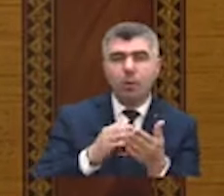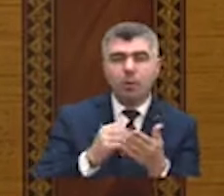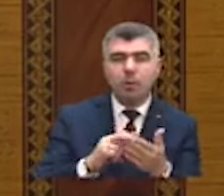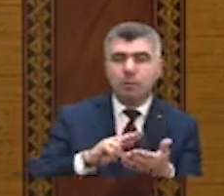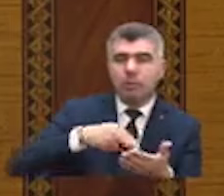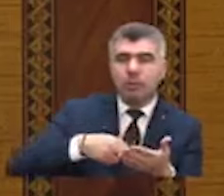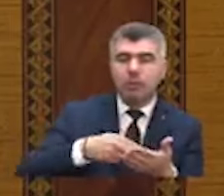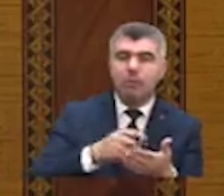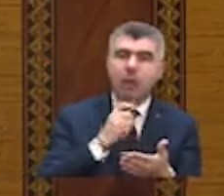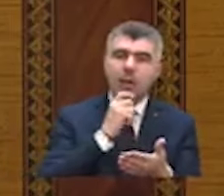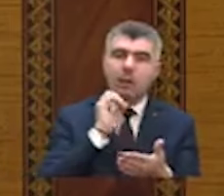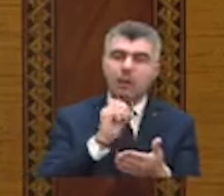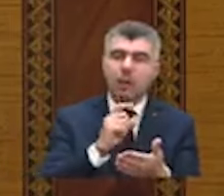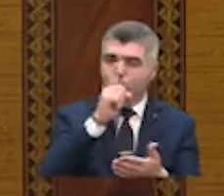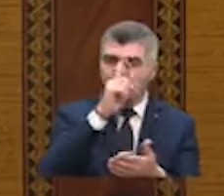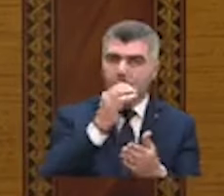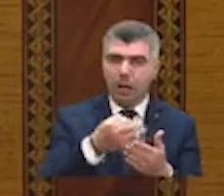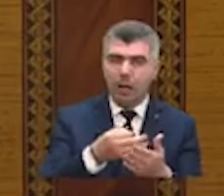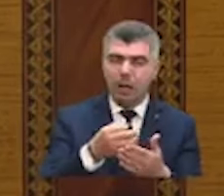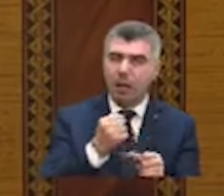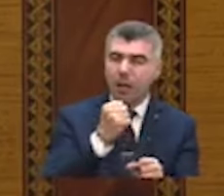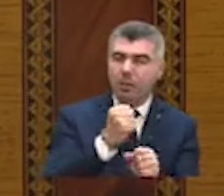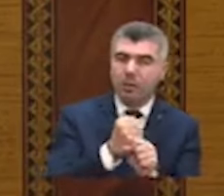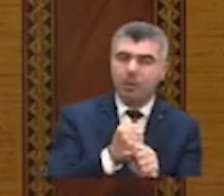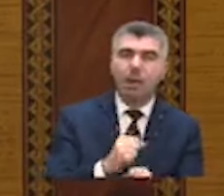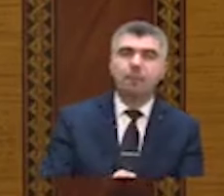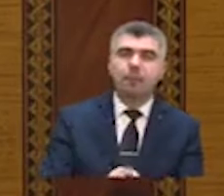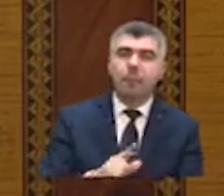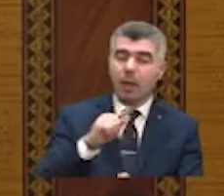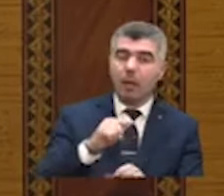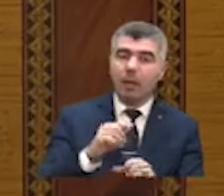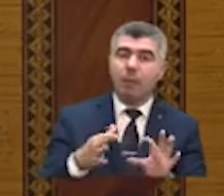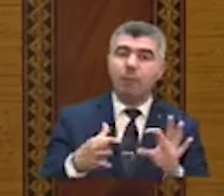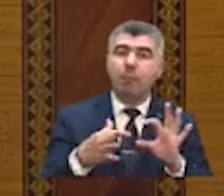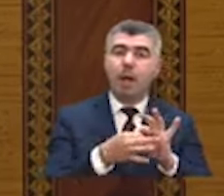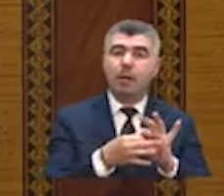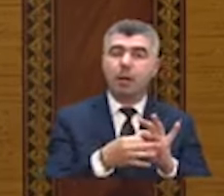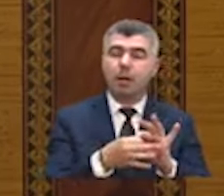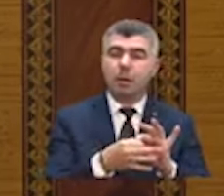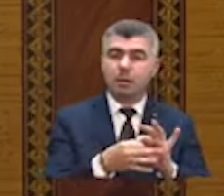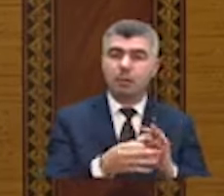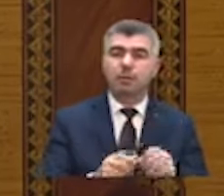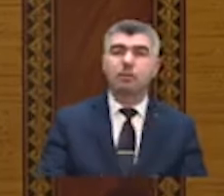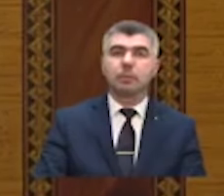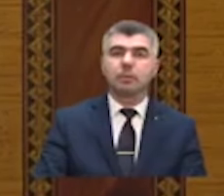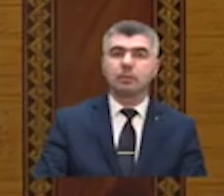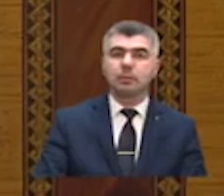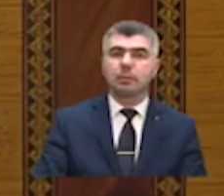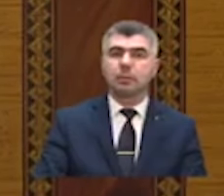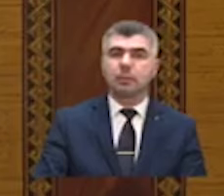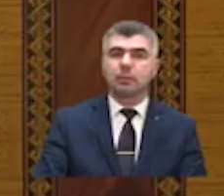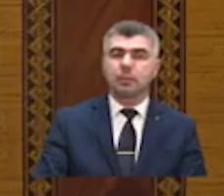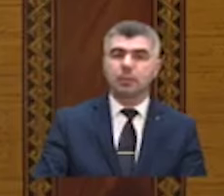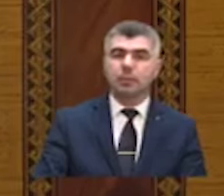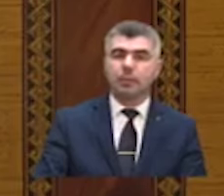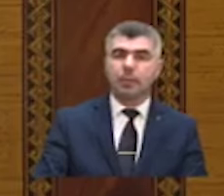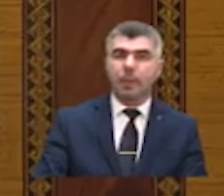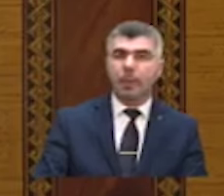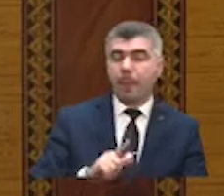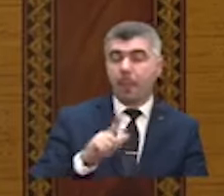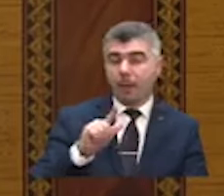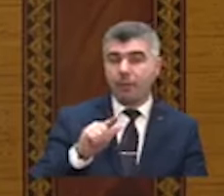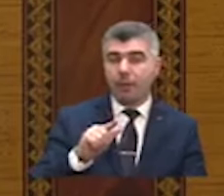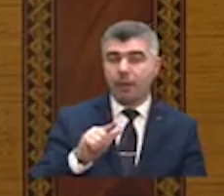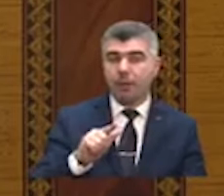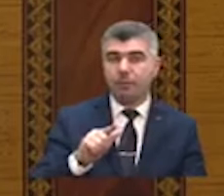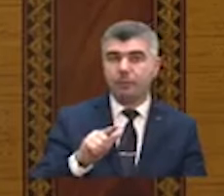التوقيع ديالها ان شاء الله وحنا كنشت وفيها انه الابناك خذت يعني على على